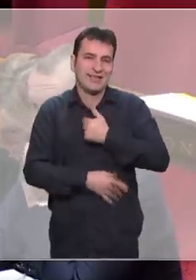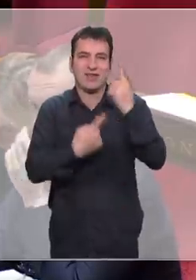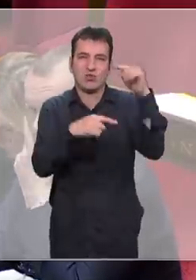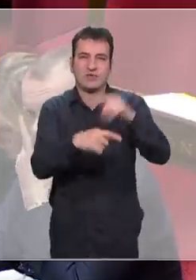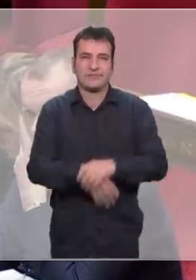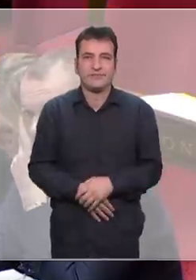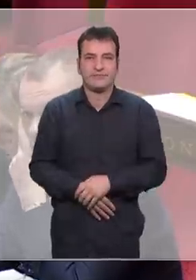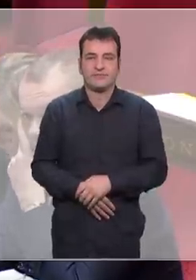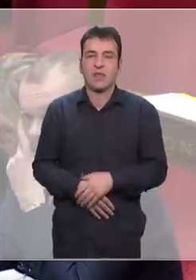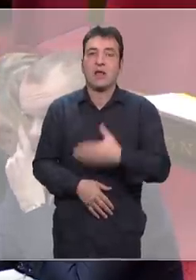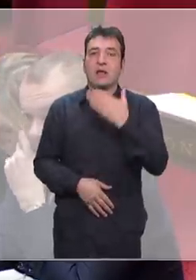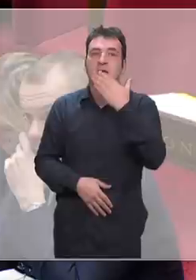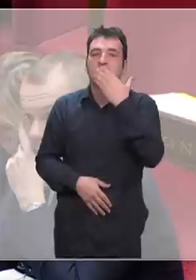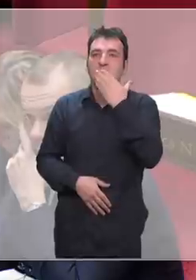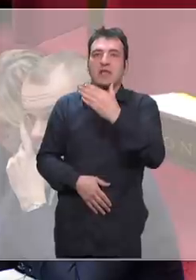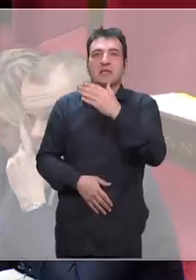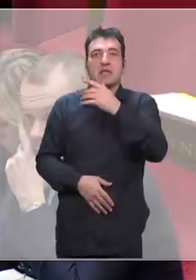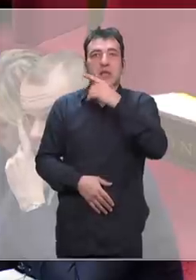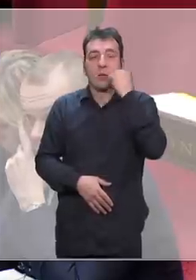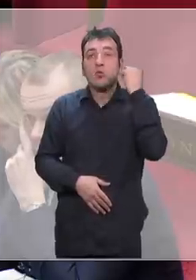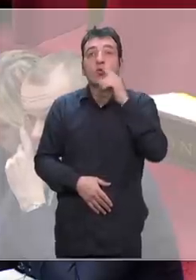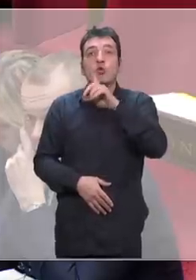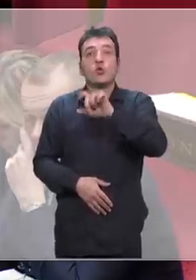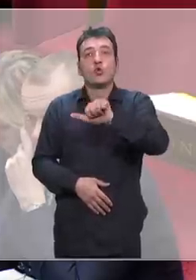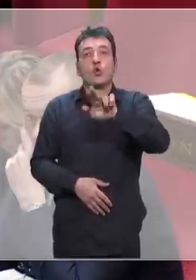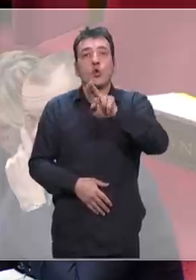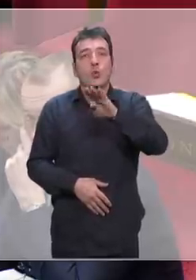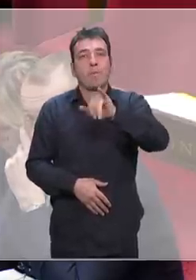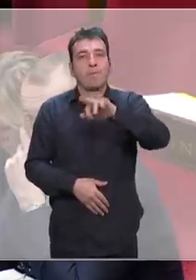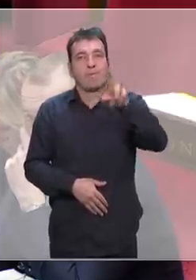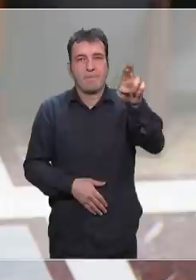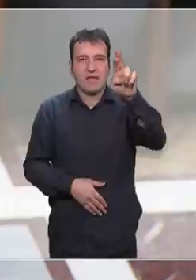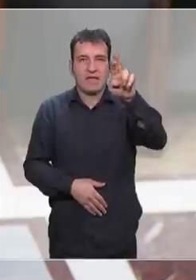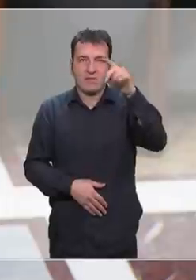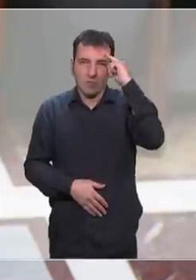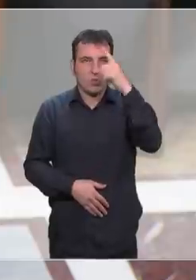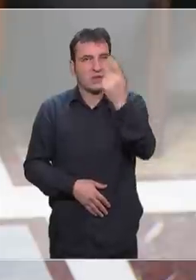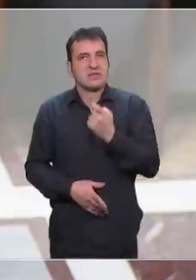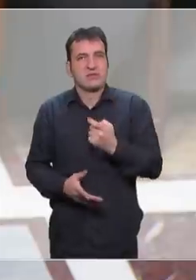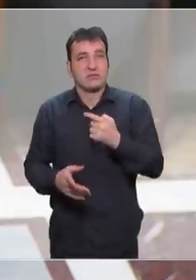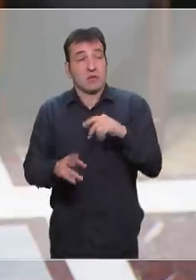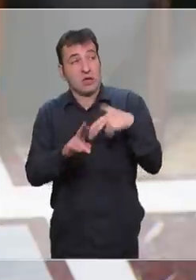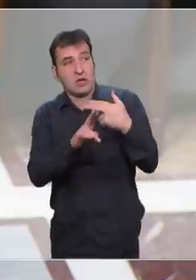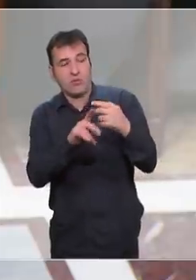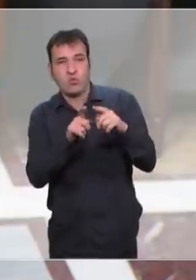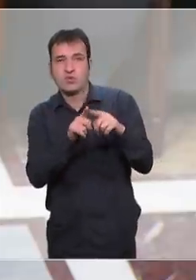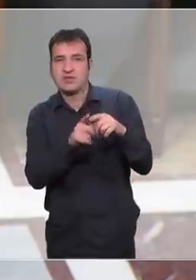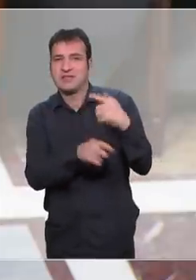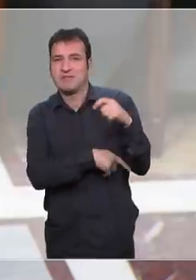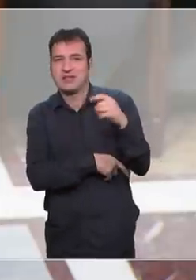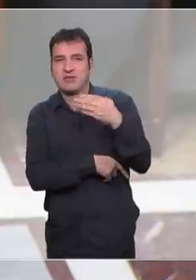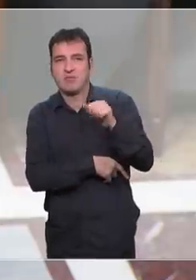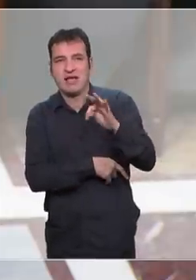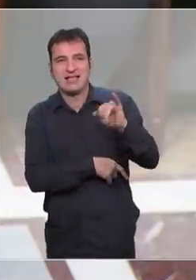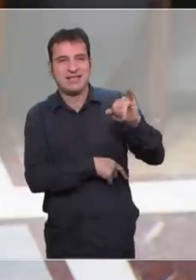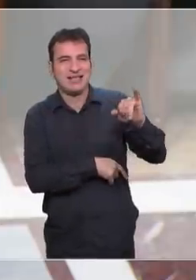Merci Monsieur Daubier pour votre question et je me permettrai par là même de répondre aussi au président Mattei, puisqu'il s'avère que le président